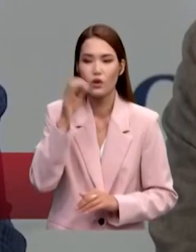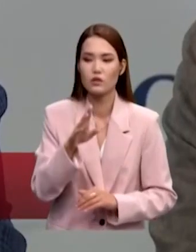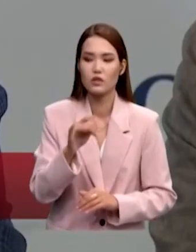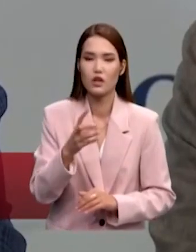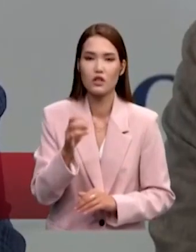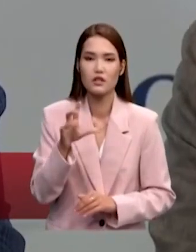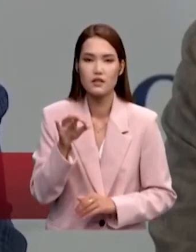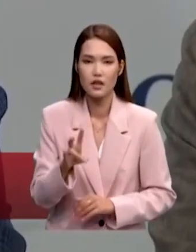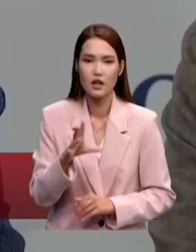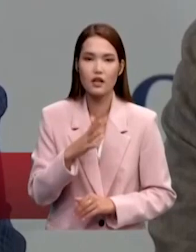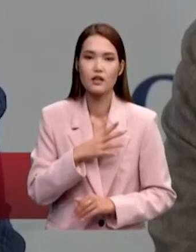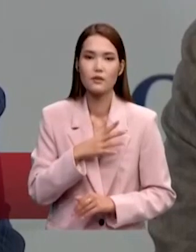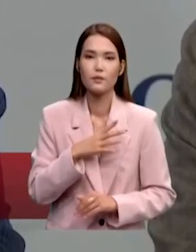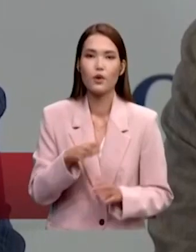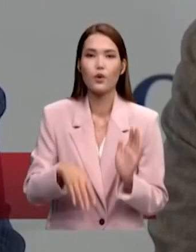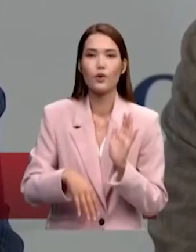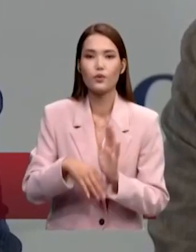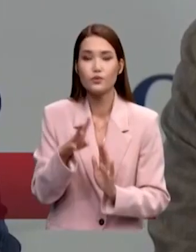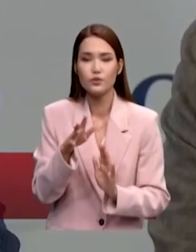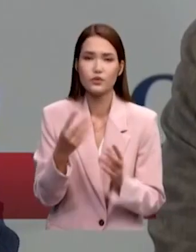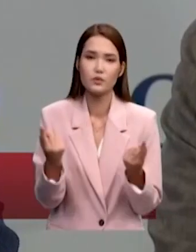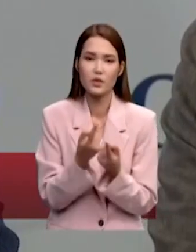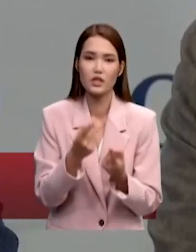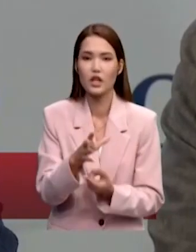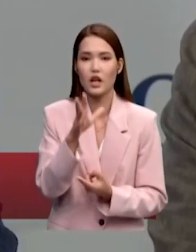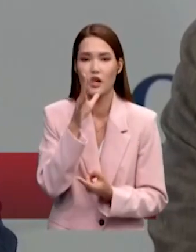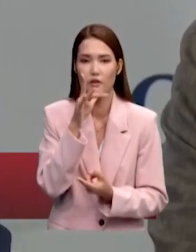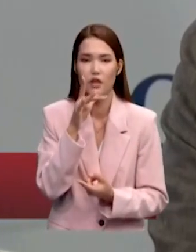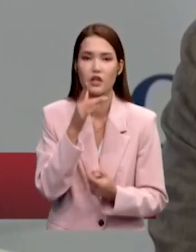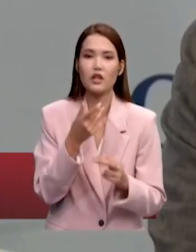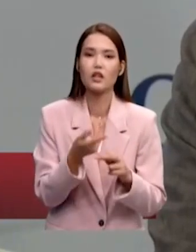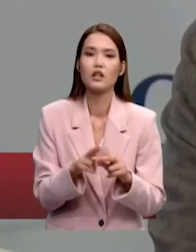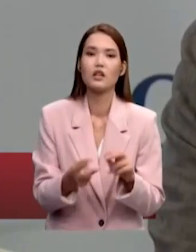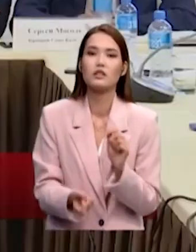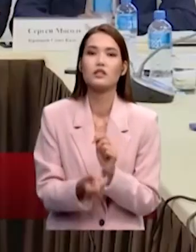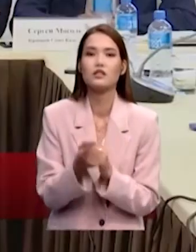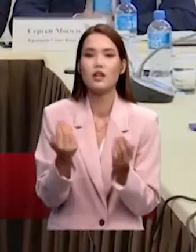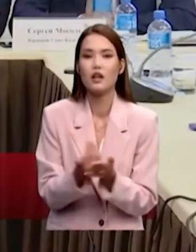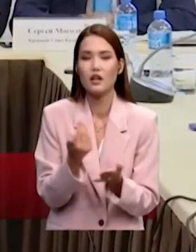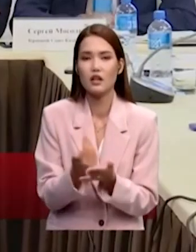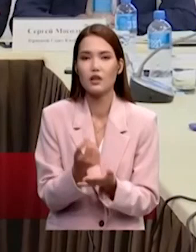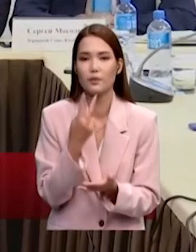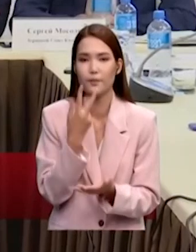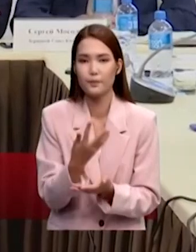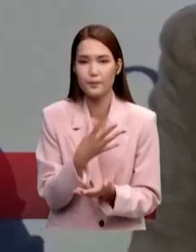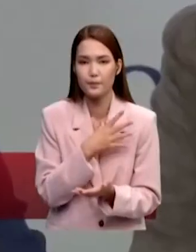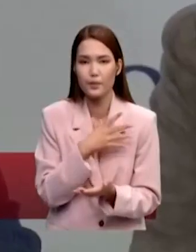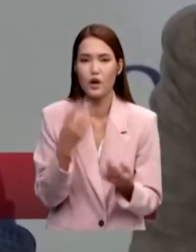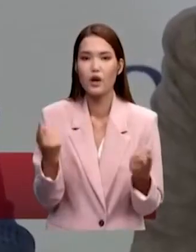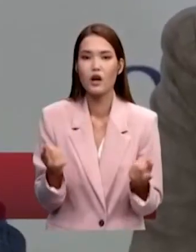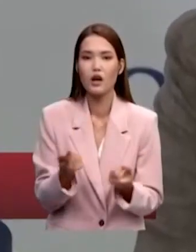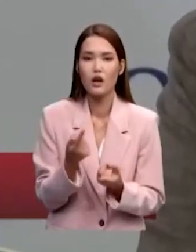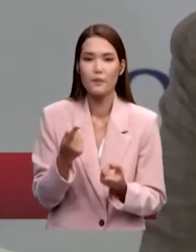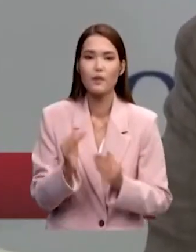закупали хорошие, приличные объемы. Наши мукомолы говорят, мы 2 и более миллиона тонн экспортировали. Потенциал